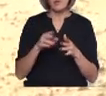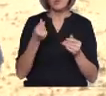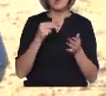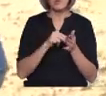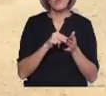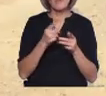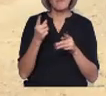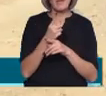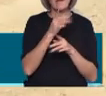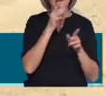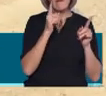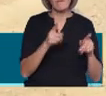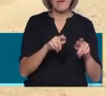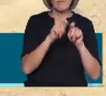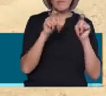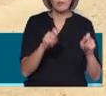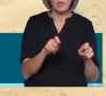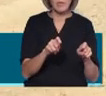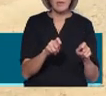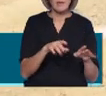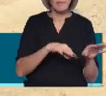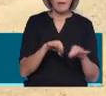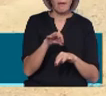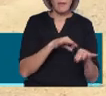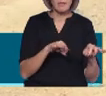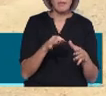Стоимость первого проекта